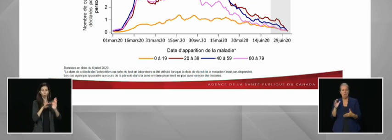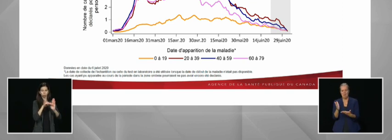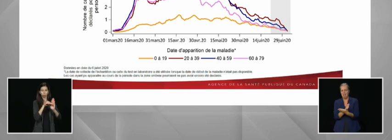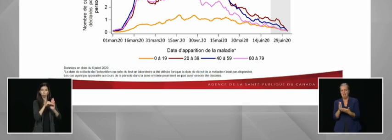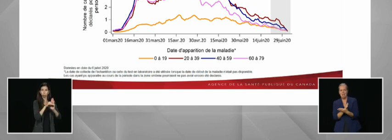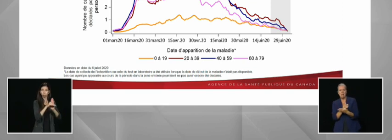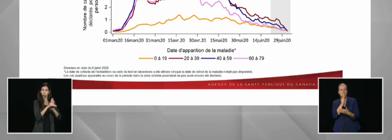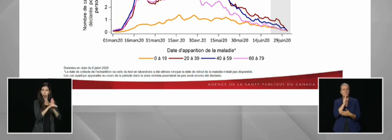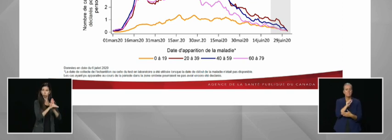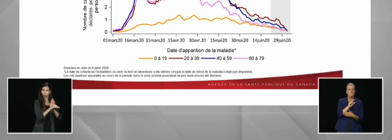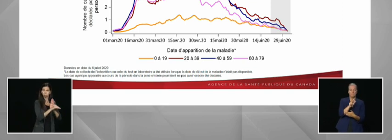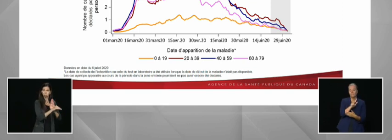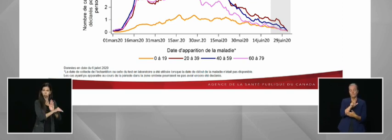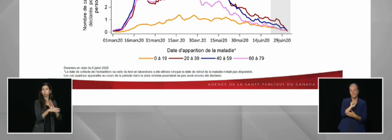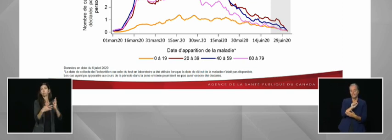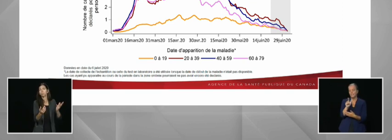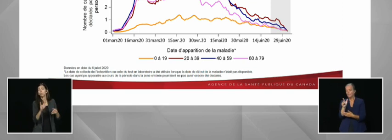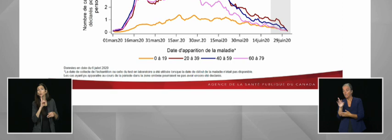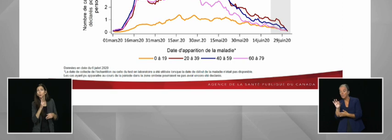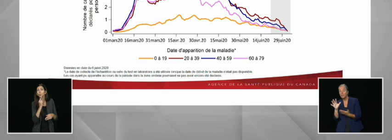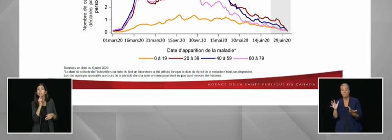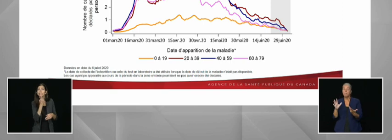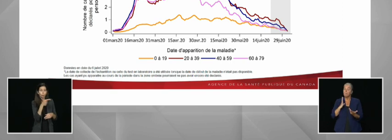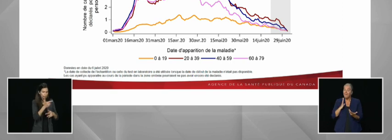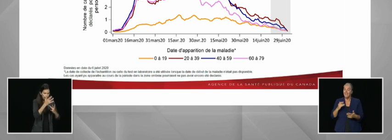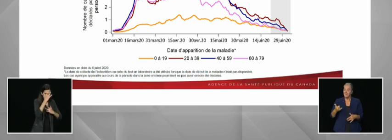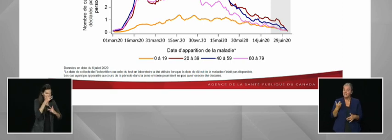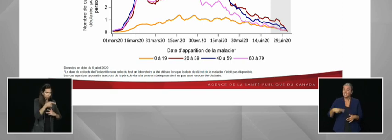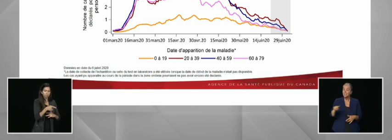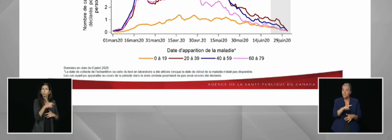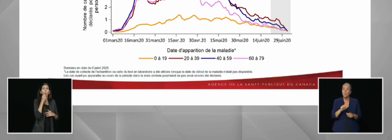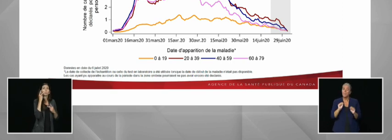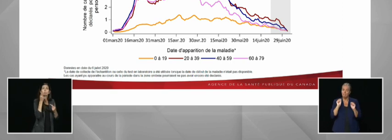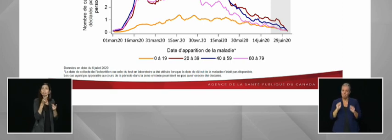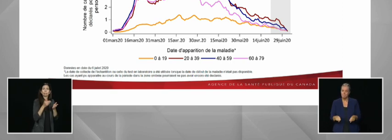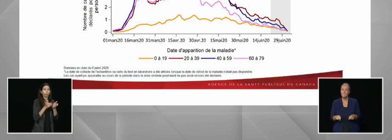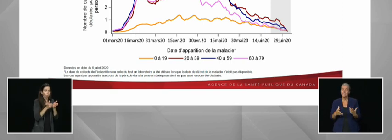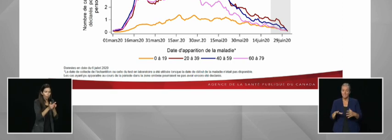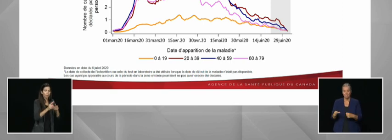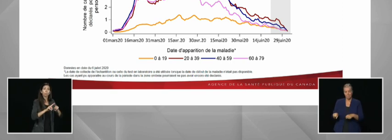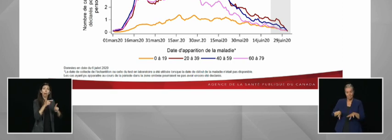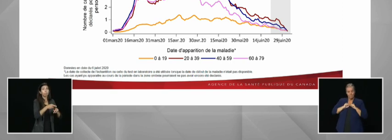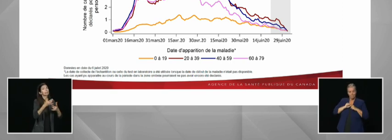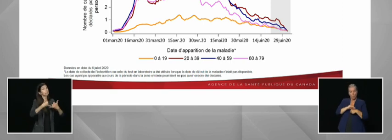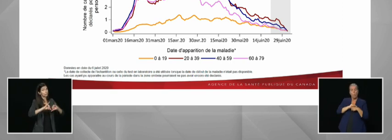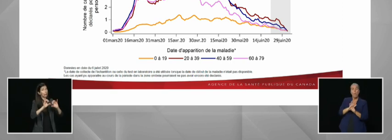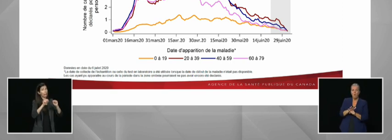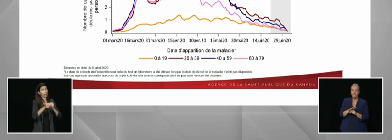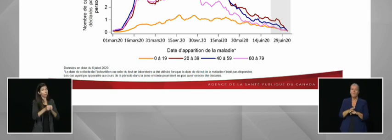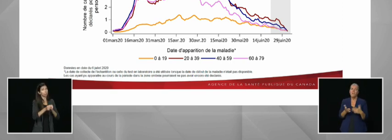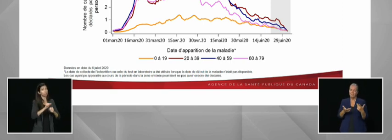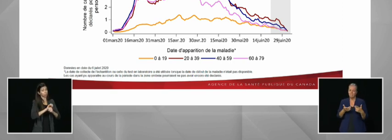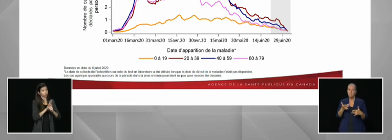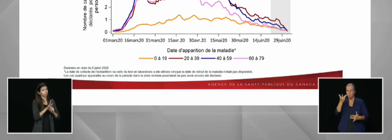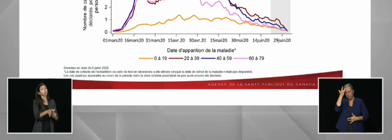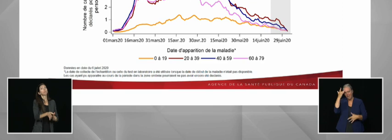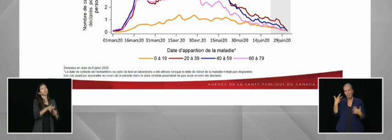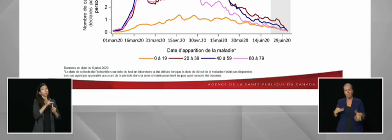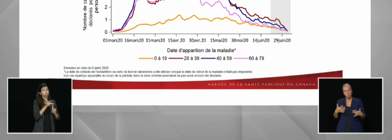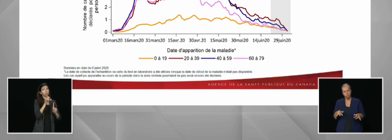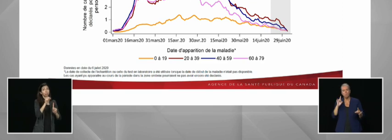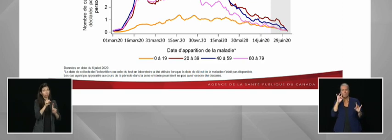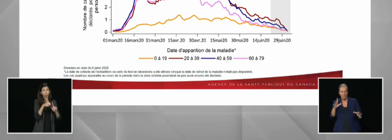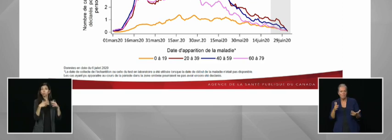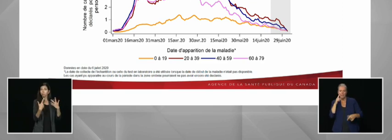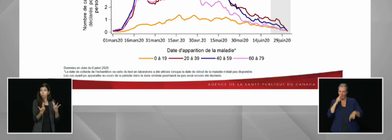protégés de conséquences graves. De plus, la transmission dans n'importe quel groupe d'âge constitue une réservoir pour